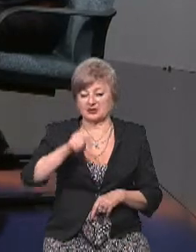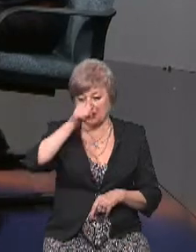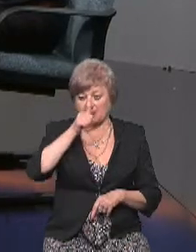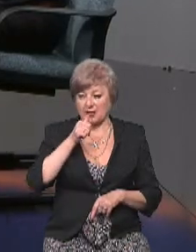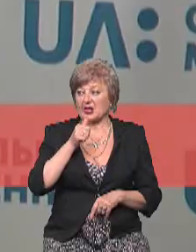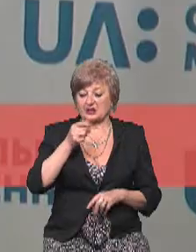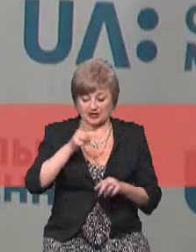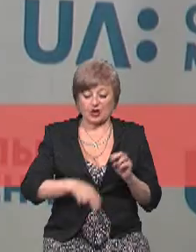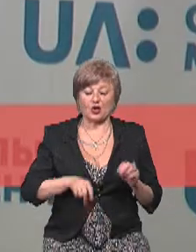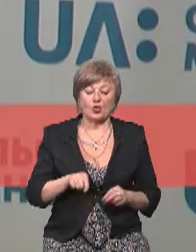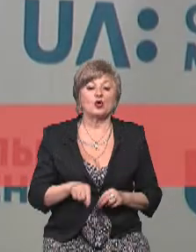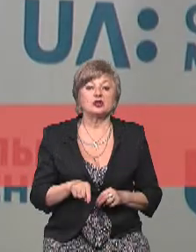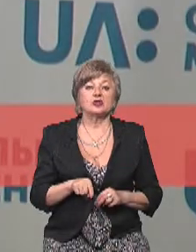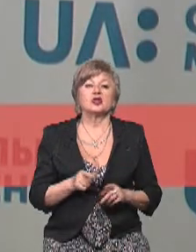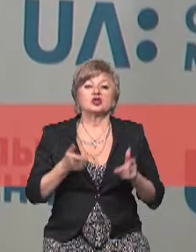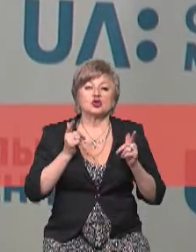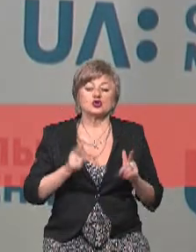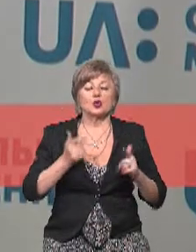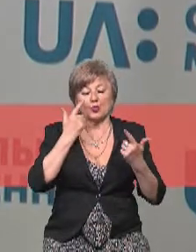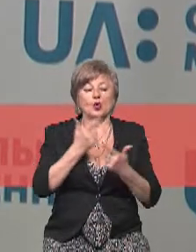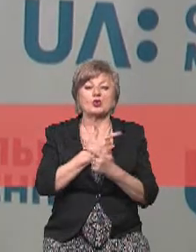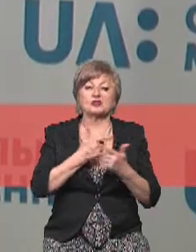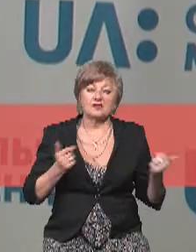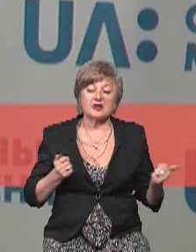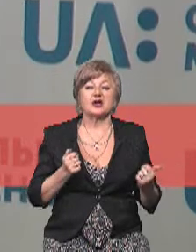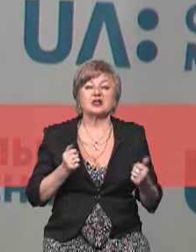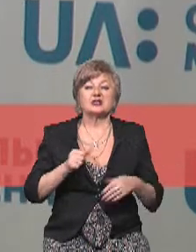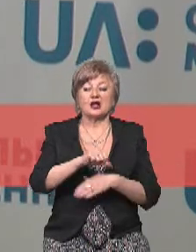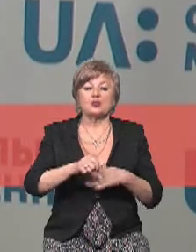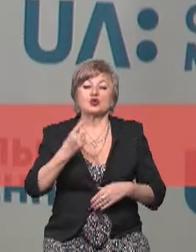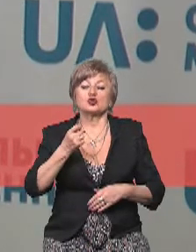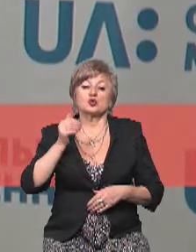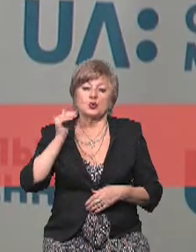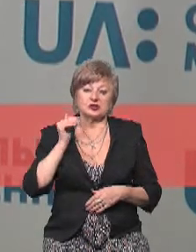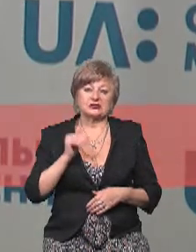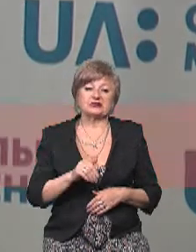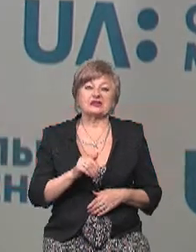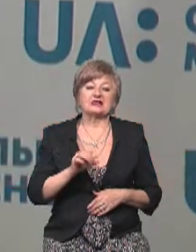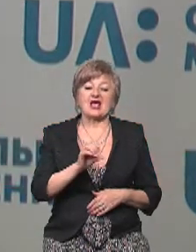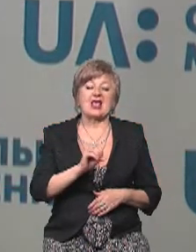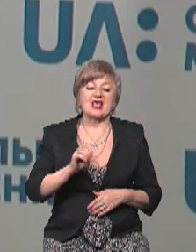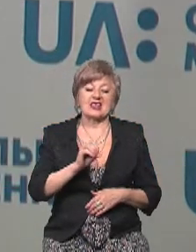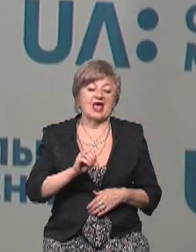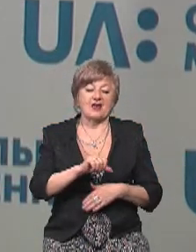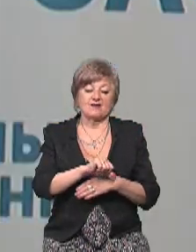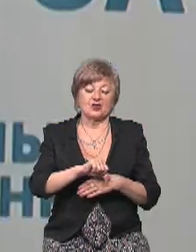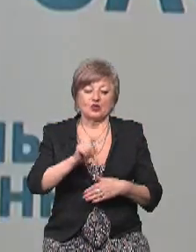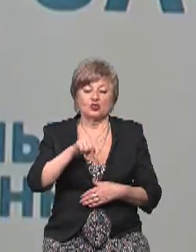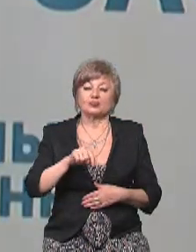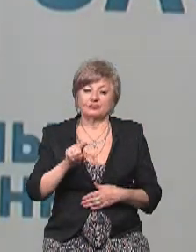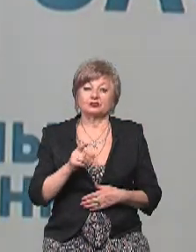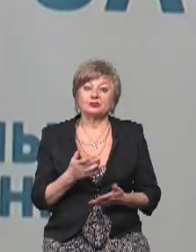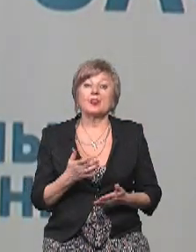На кінець цього місяця, згідно з інформацією від ДФС, розмитнено 100 тисяч гаком так званих євроблях на території України.